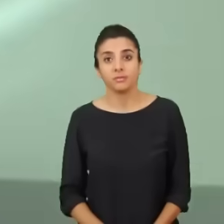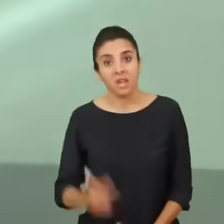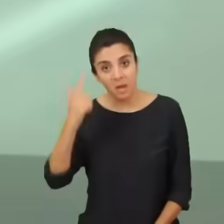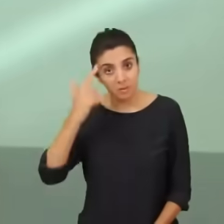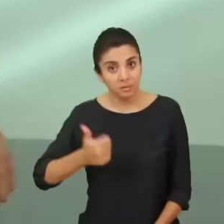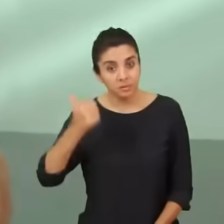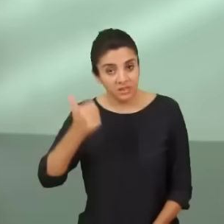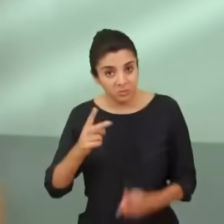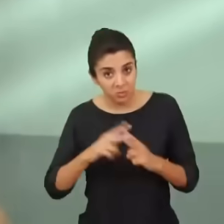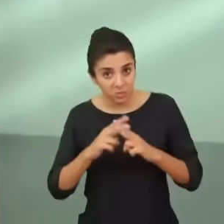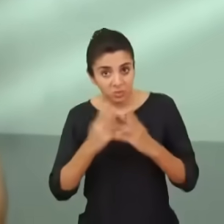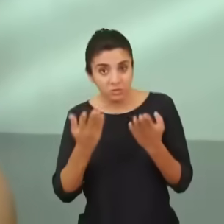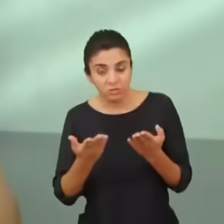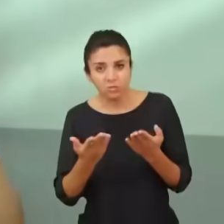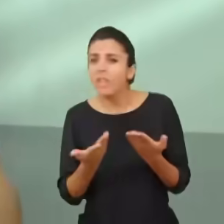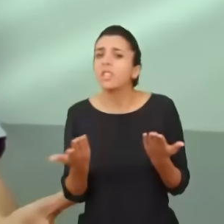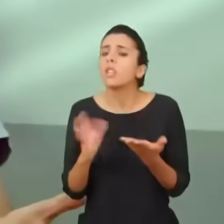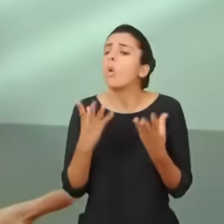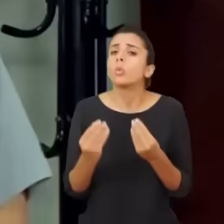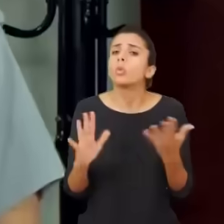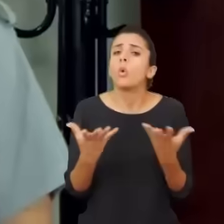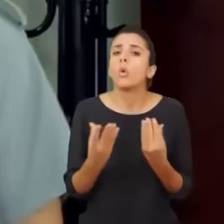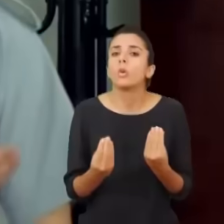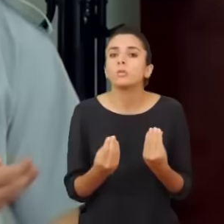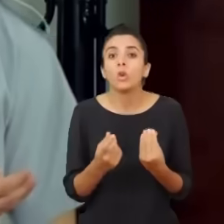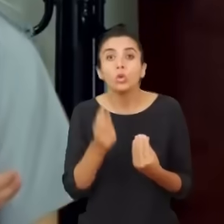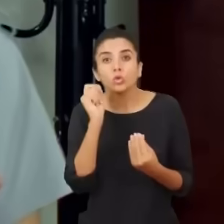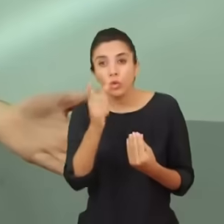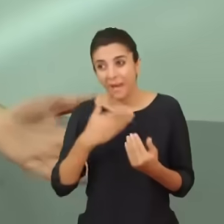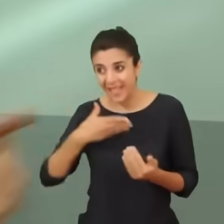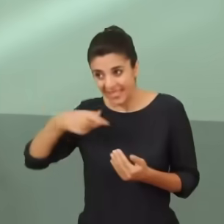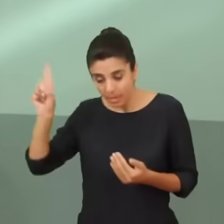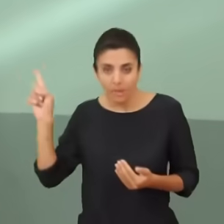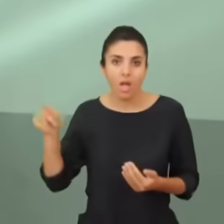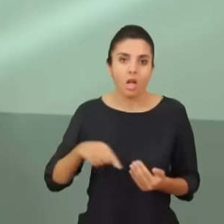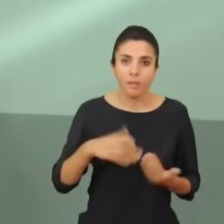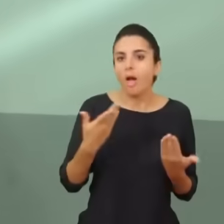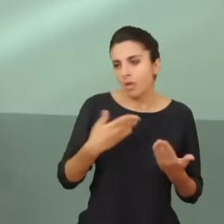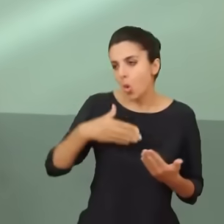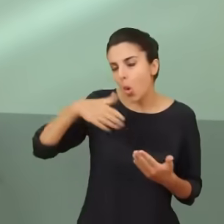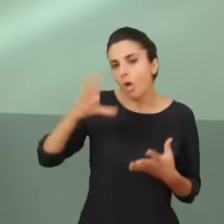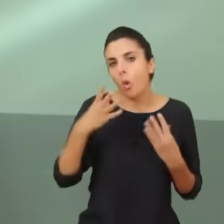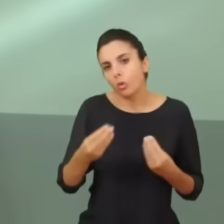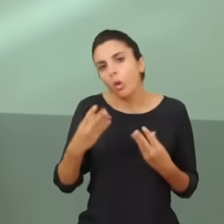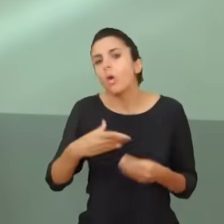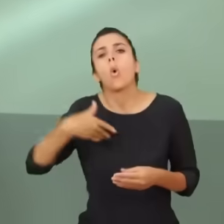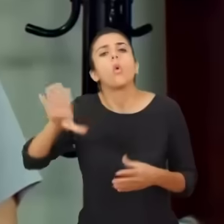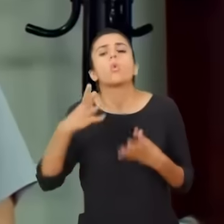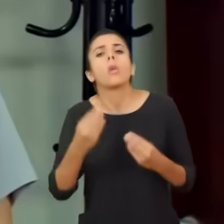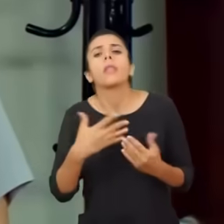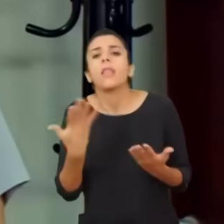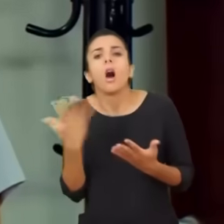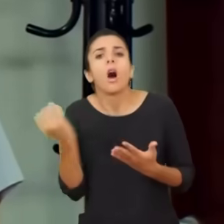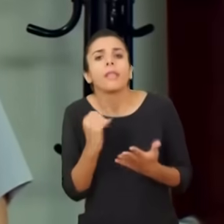Başkomiserim. Gir, çık. Kal, ne oldu? Şuraya gönderdiniz ya başkomiserim. Evet, göndermiş abi. Gönderdim tabii. Gönderdim. Nerede kaldım?